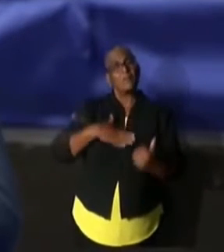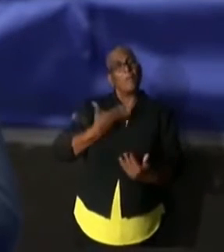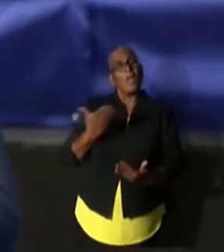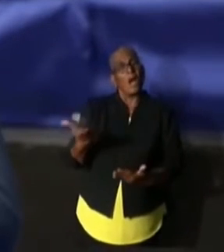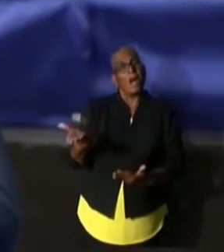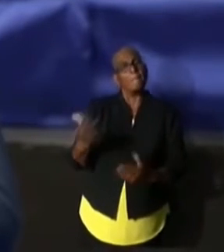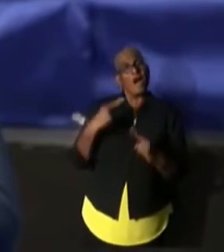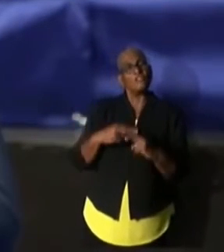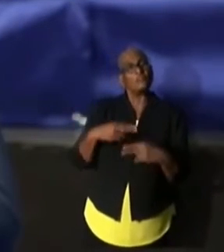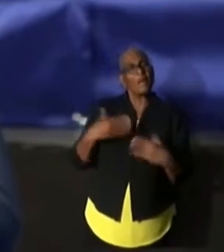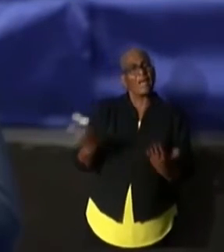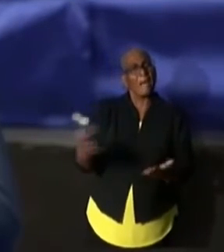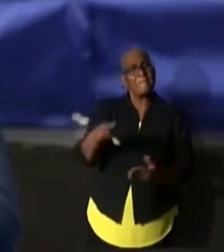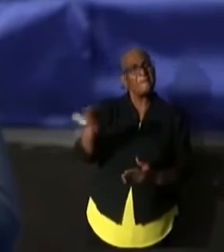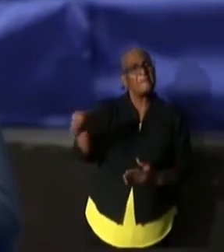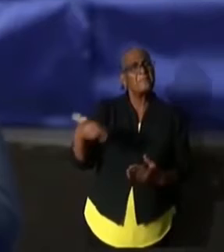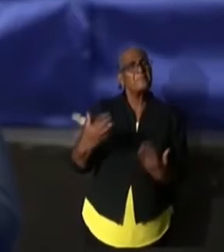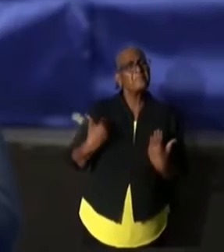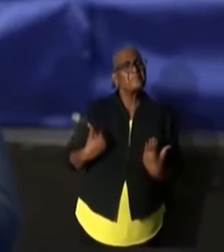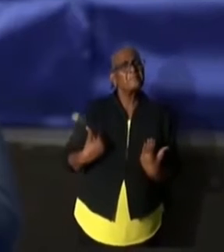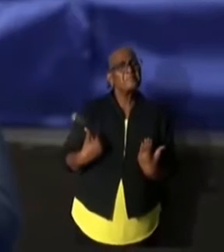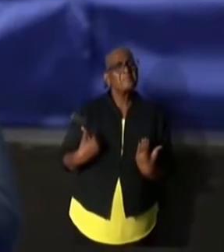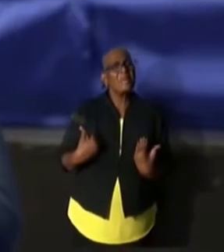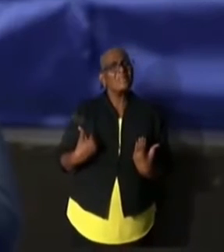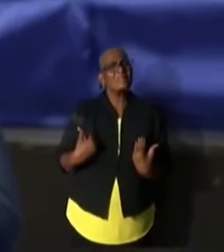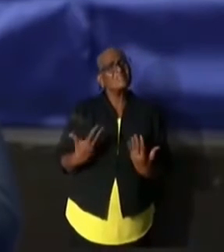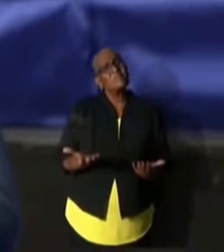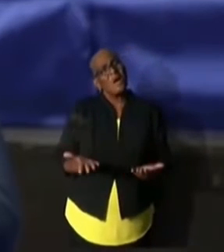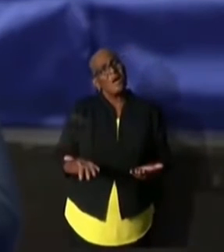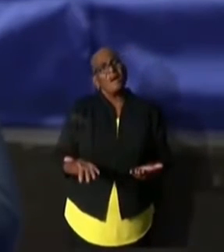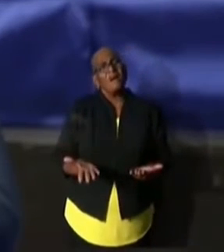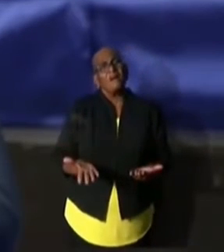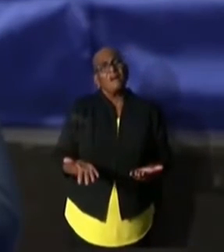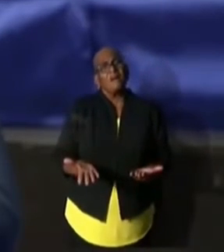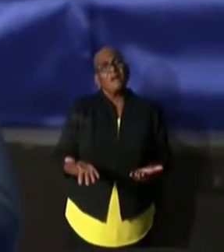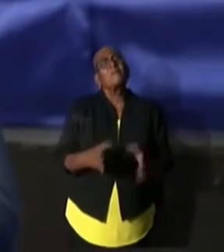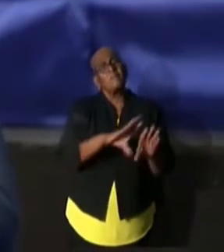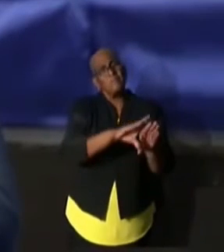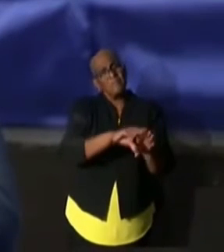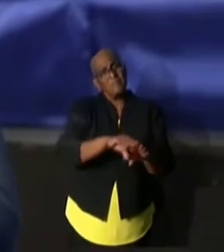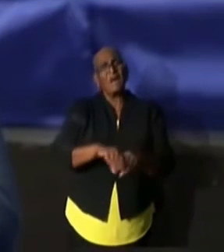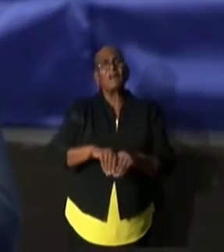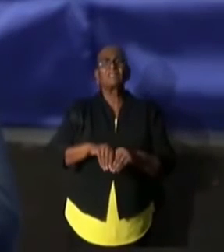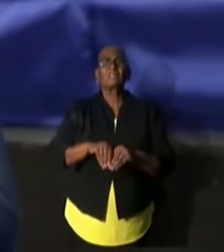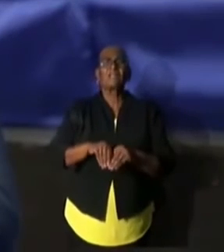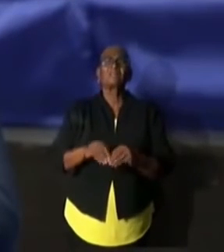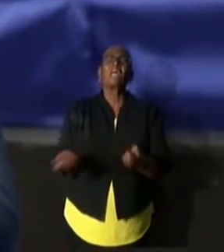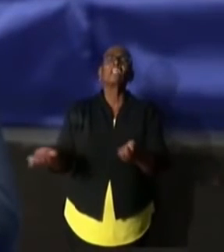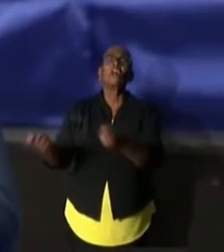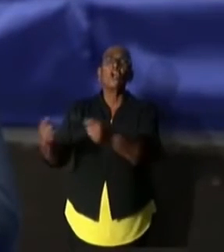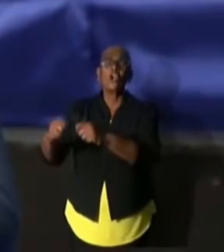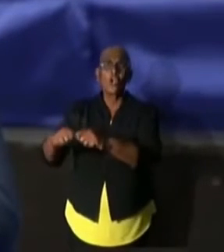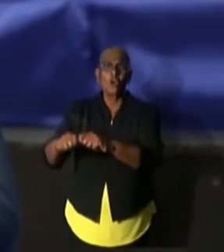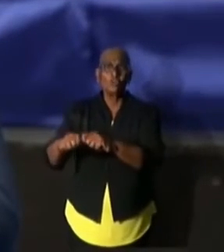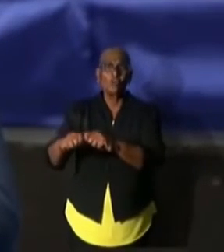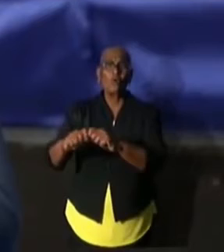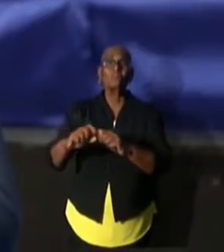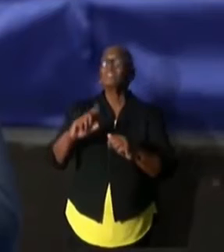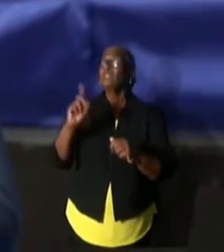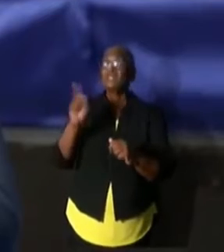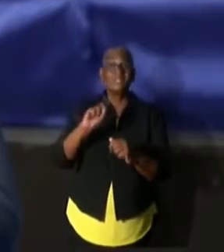en afspraken hebben. En dat ze op elke manier zullen trachten de maatregel en de lockdown te overtreden